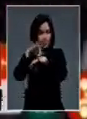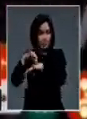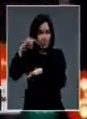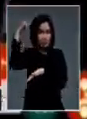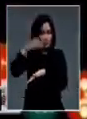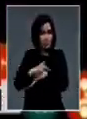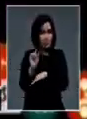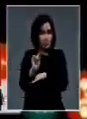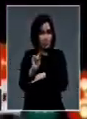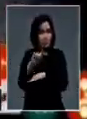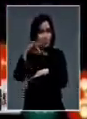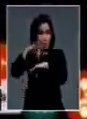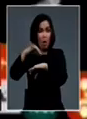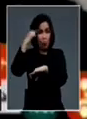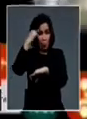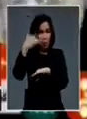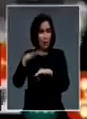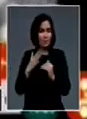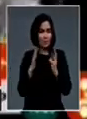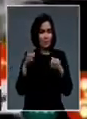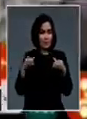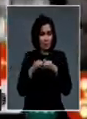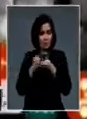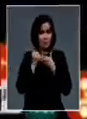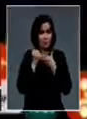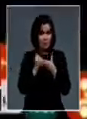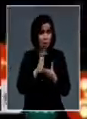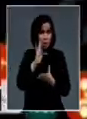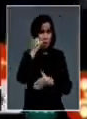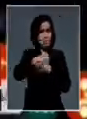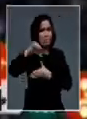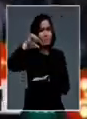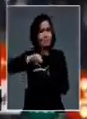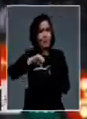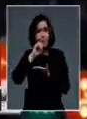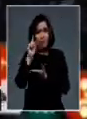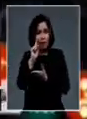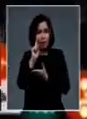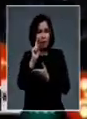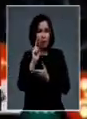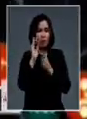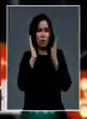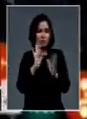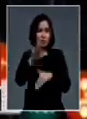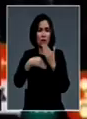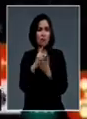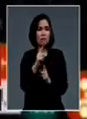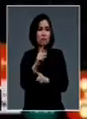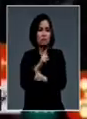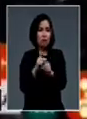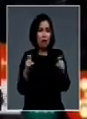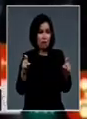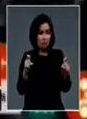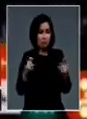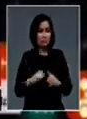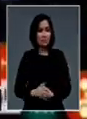านนี้ทางด้านของทีมกู้ภัยอิหร่านยืนยันนะครับว่าเบื้องต้นเนี่ยไม่พบผู้รอดชีวิตจากโศกนาฏกรรมในครั้งนี้ส่วนทางด้านของ